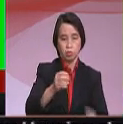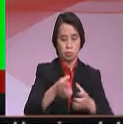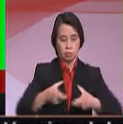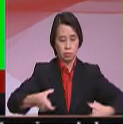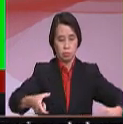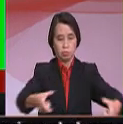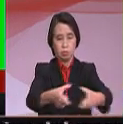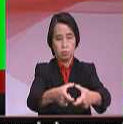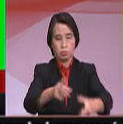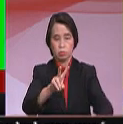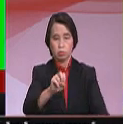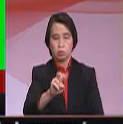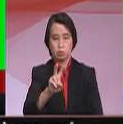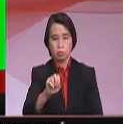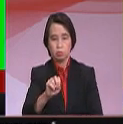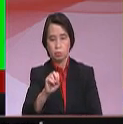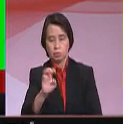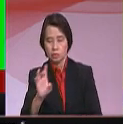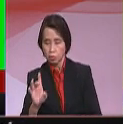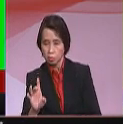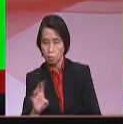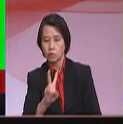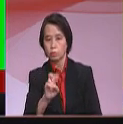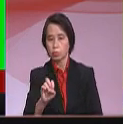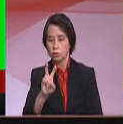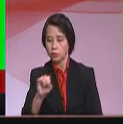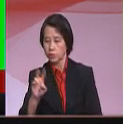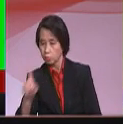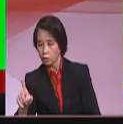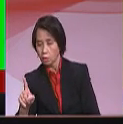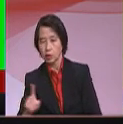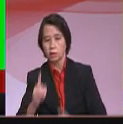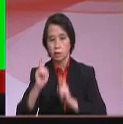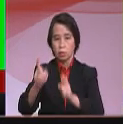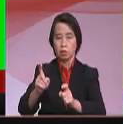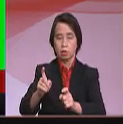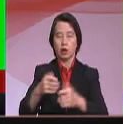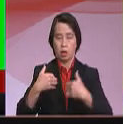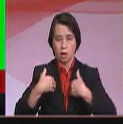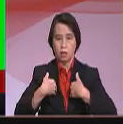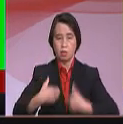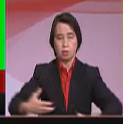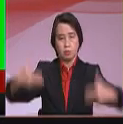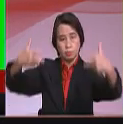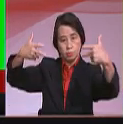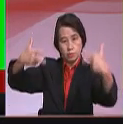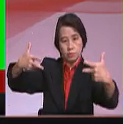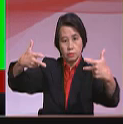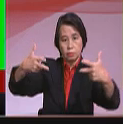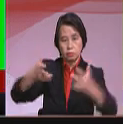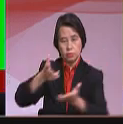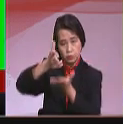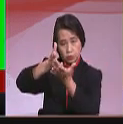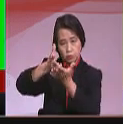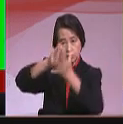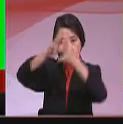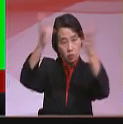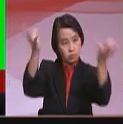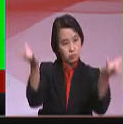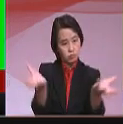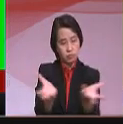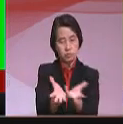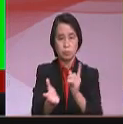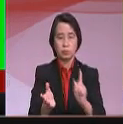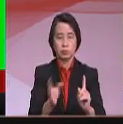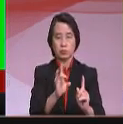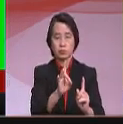edisi 2020-2021. Anugerah berlangsung secara dalam talian dan disiarkan ke seluruh dunia dengan